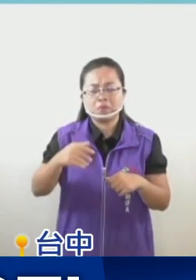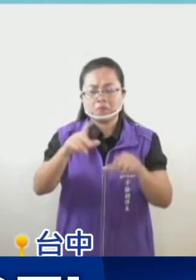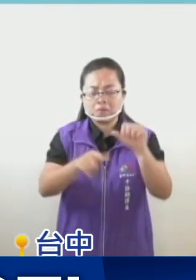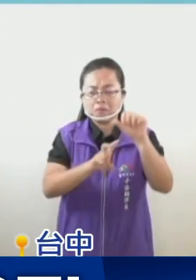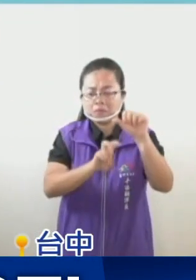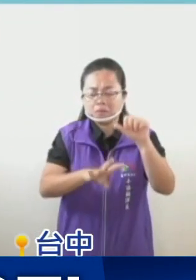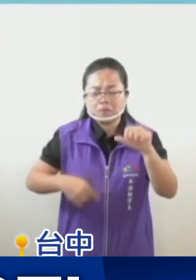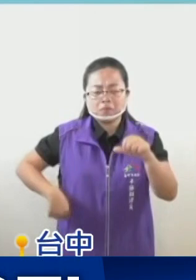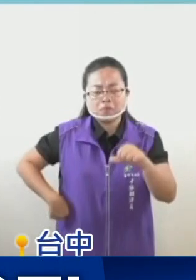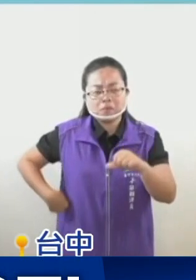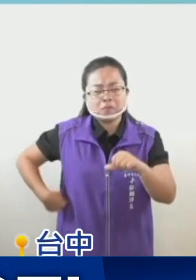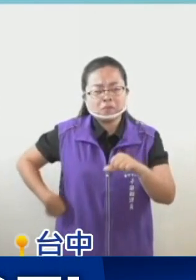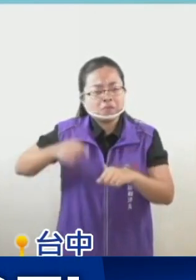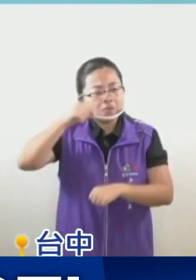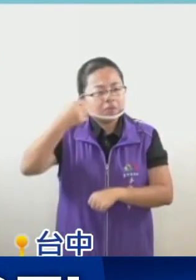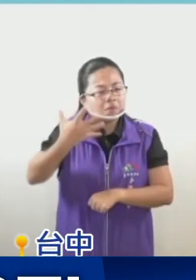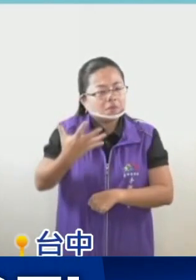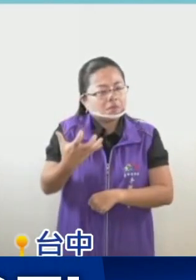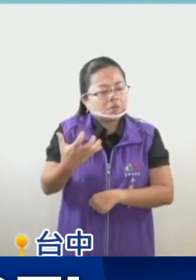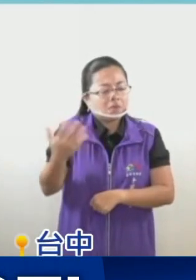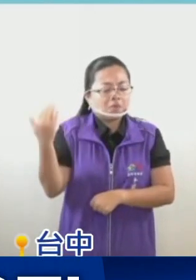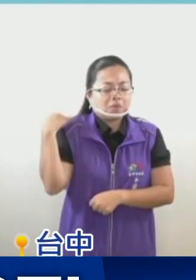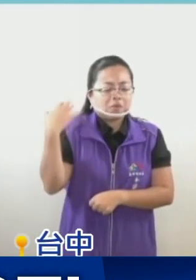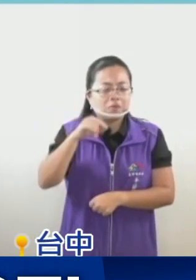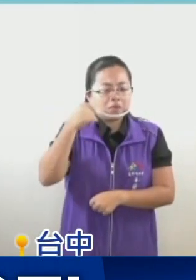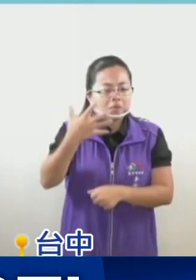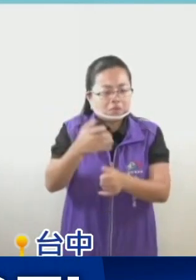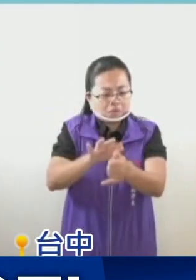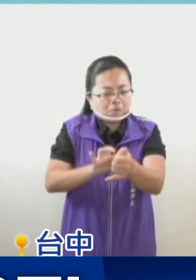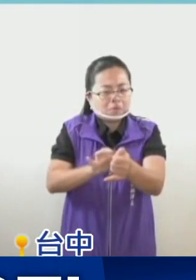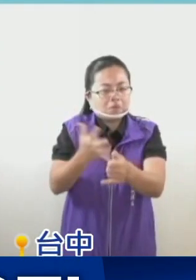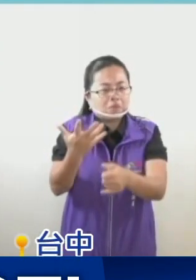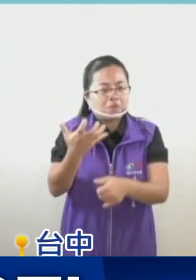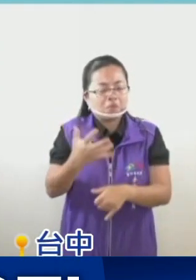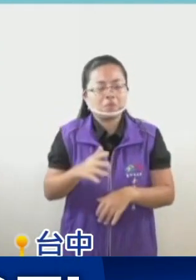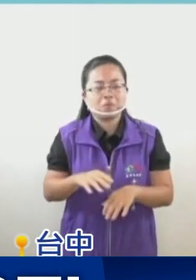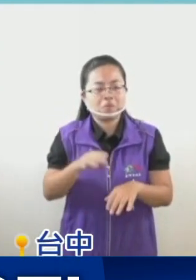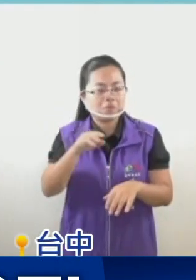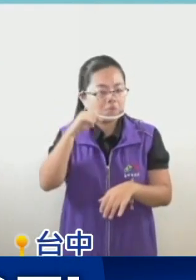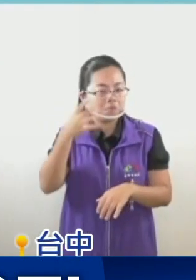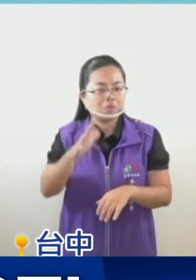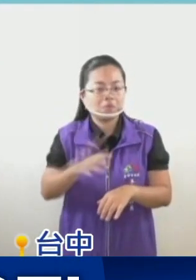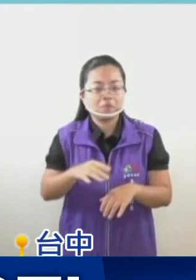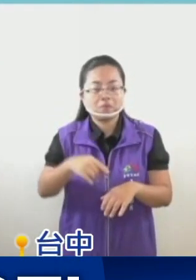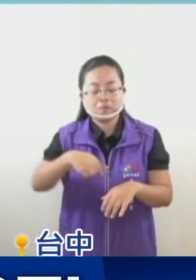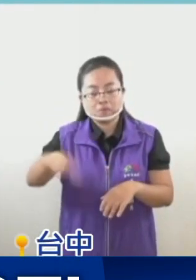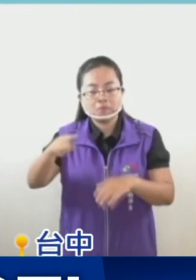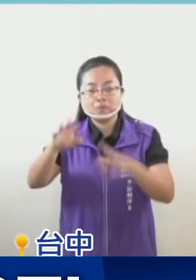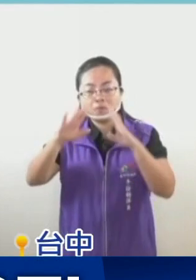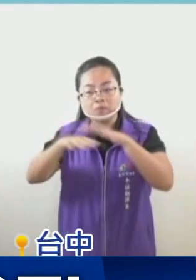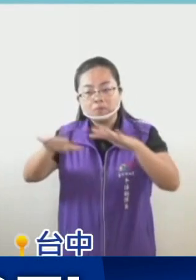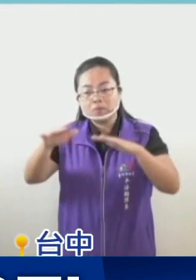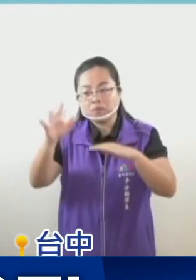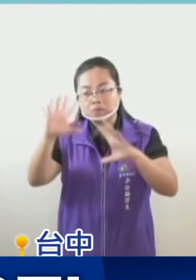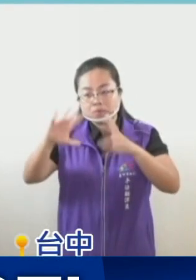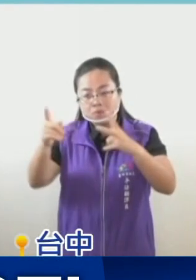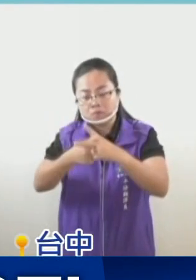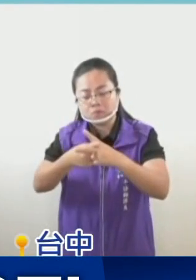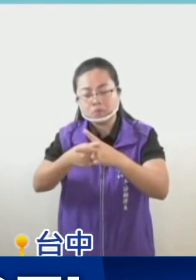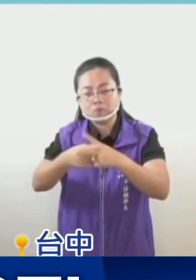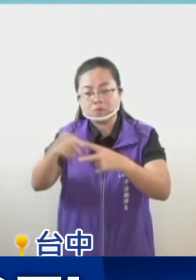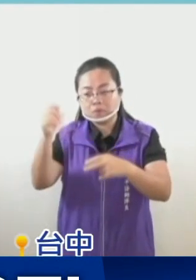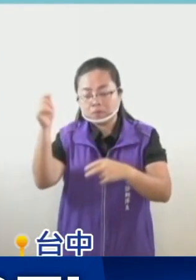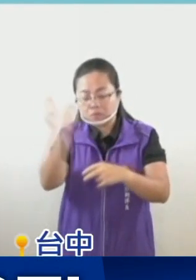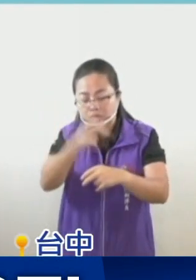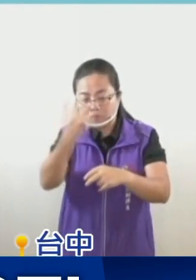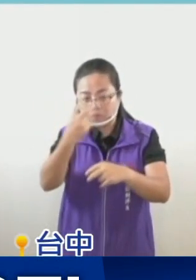的症状。那他到那天就到泰安国小快筛，那快筛之后阳性，再进一